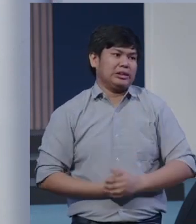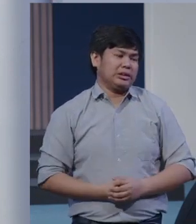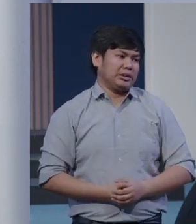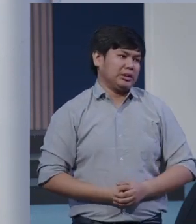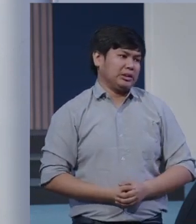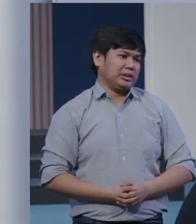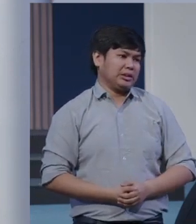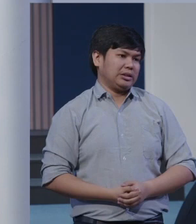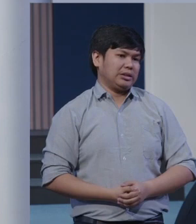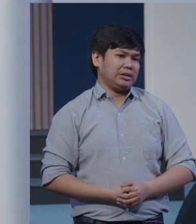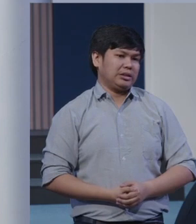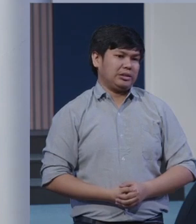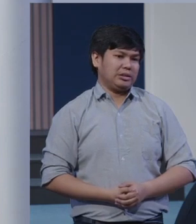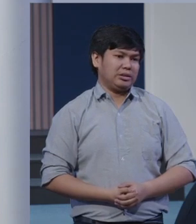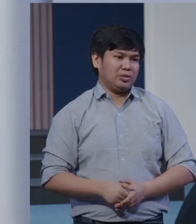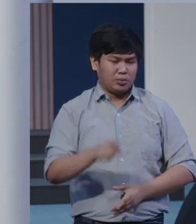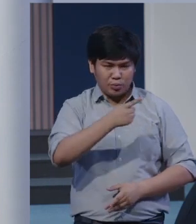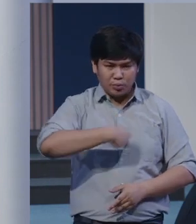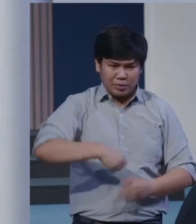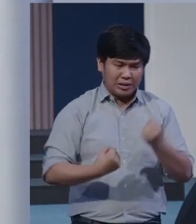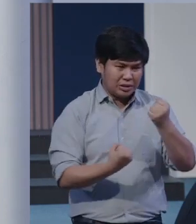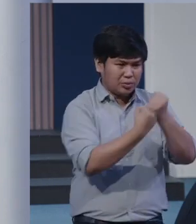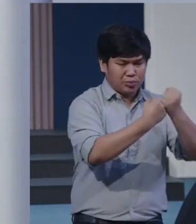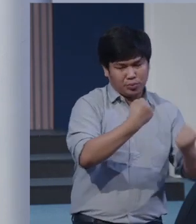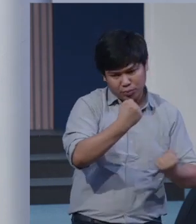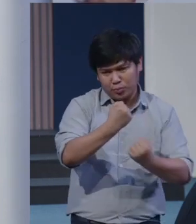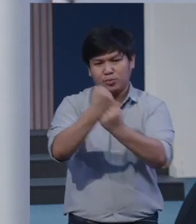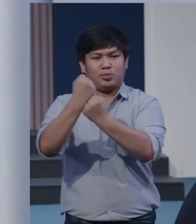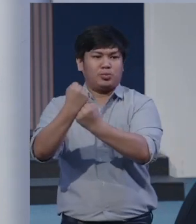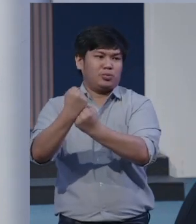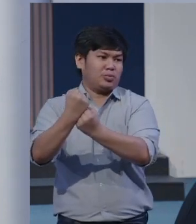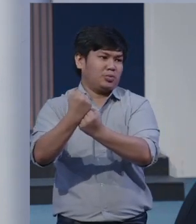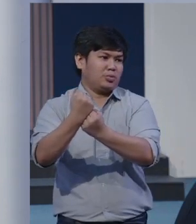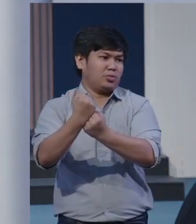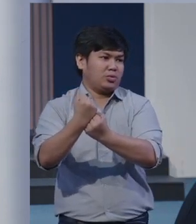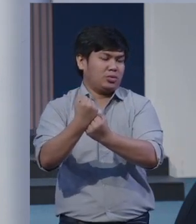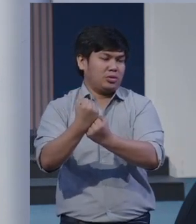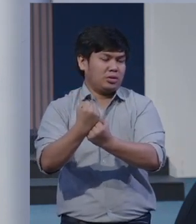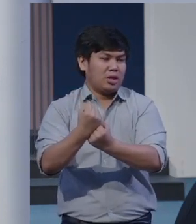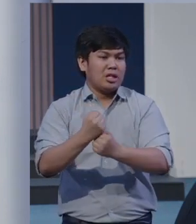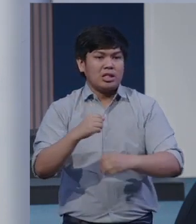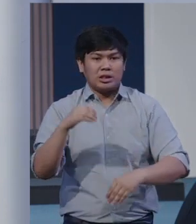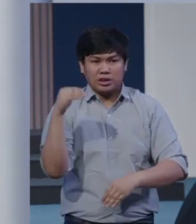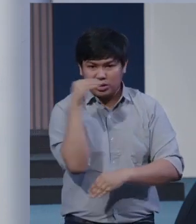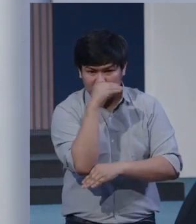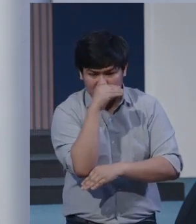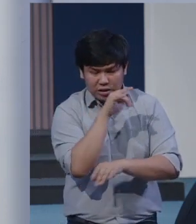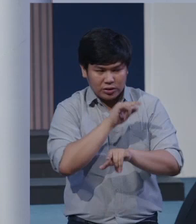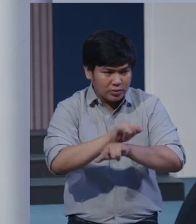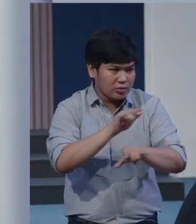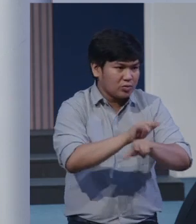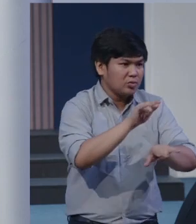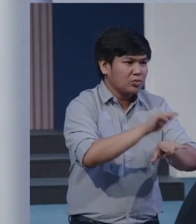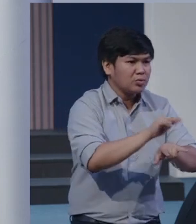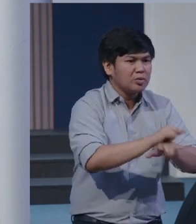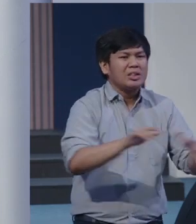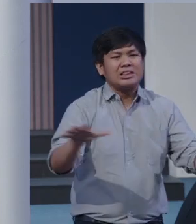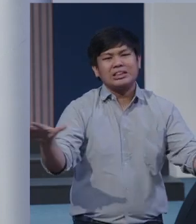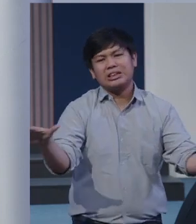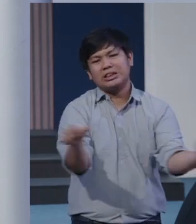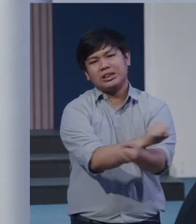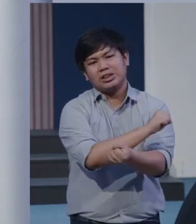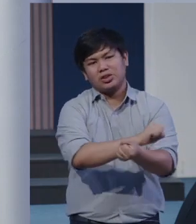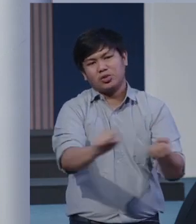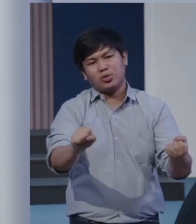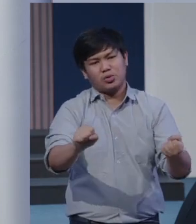ating kapatiran ang pagpula sa ating kapwa ay sisira ng kapatiran na